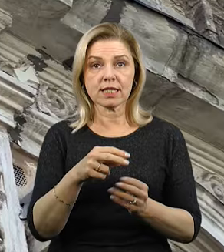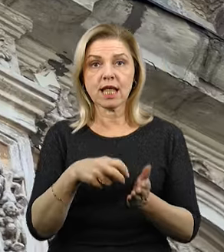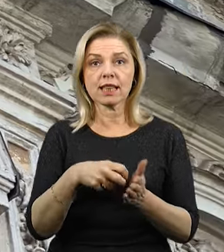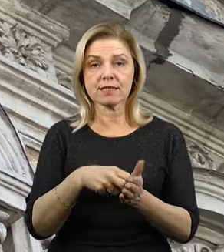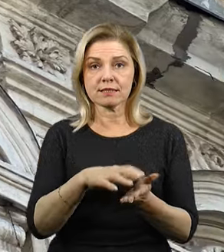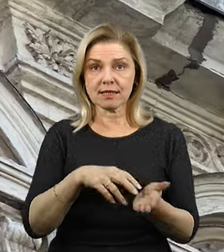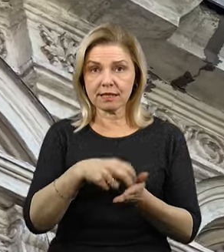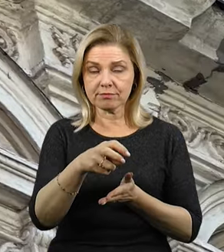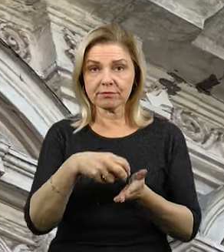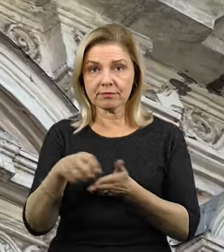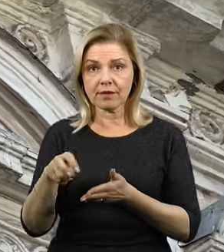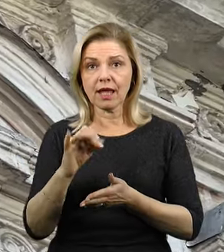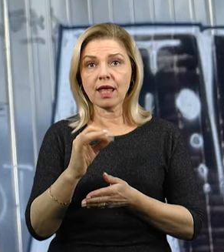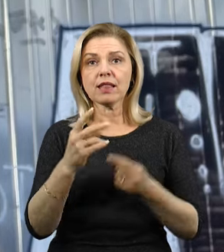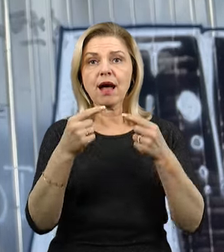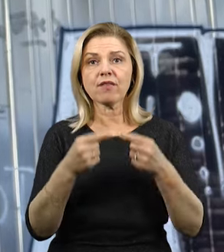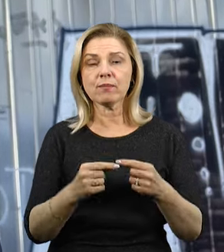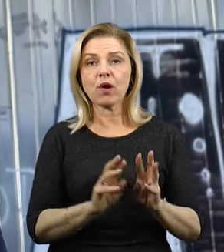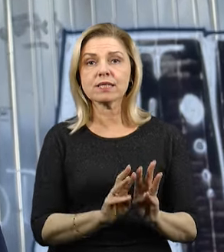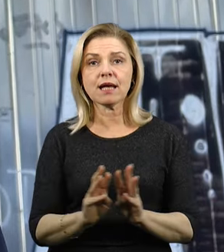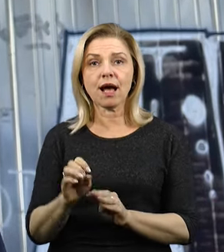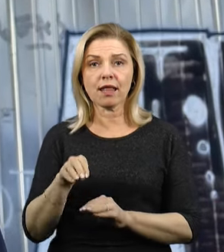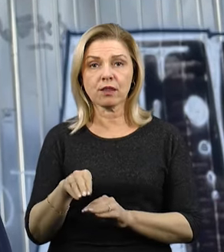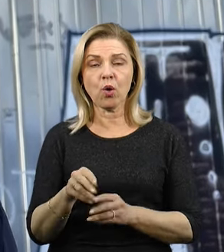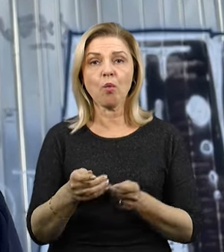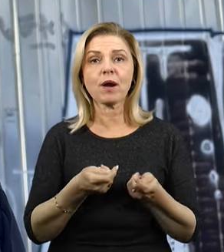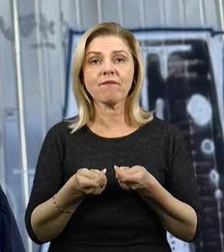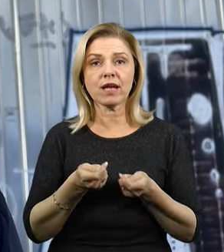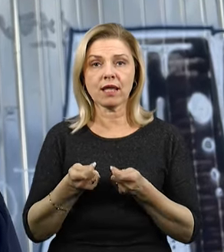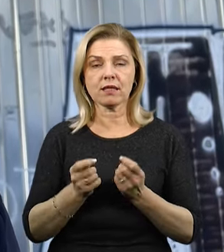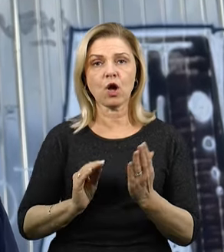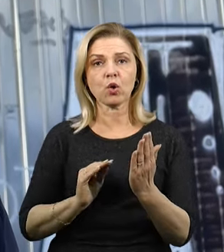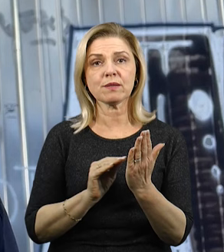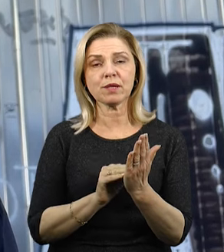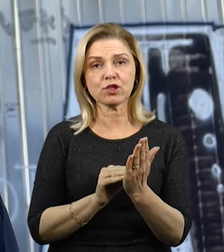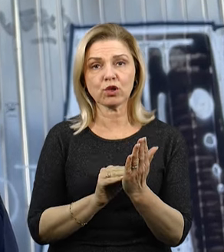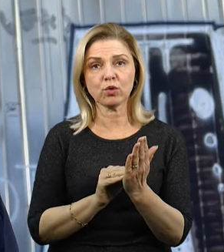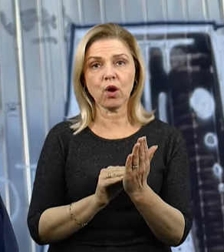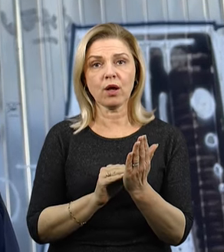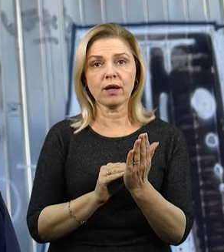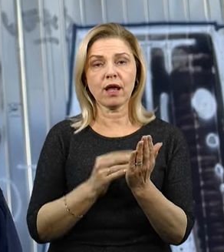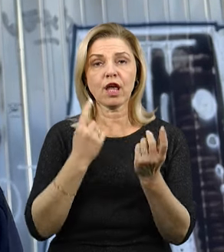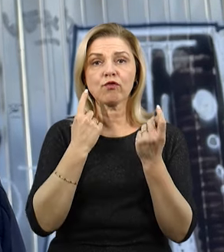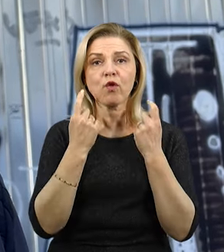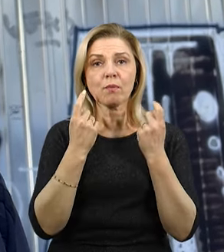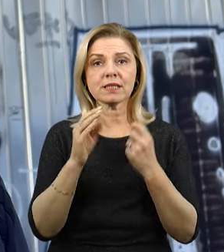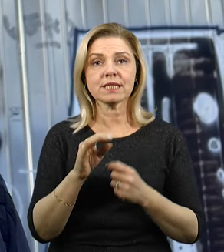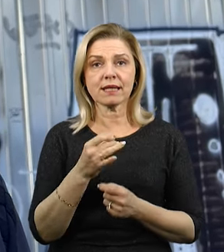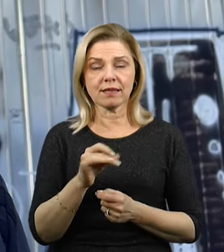листи а також на відповідному сайті управління розміщено